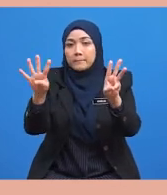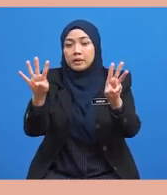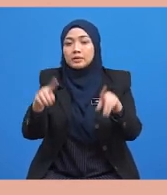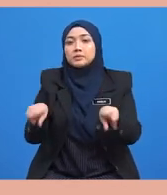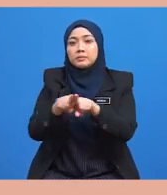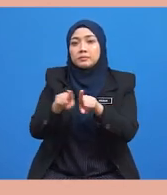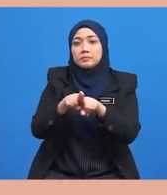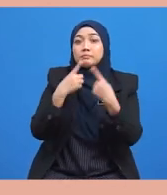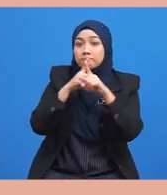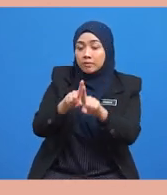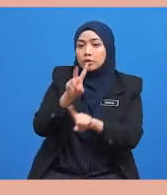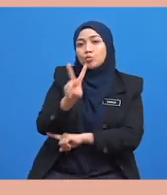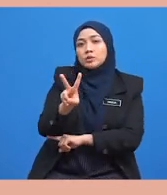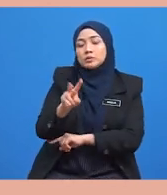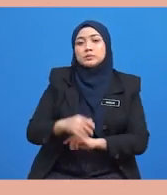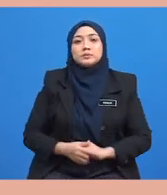6 tolak 4 sama dengan 2.